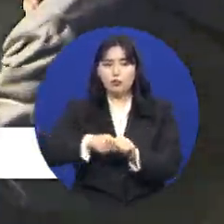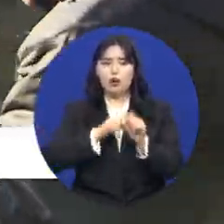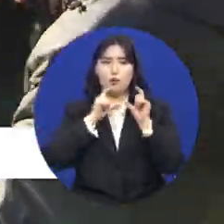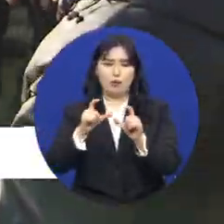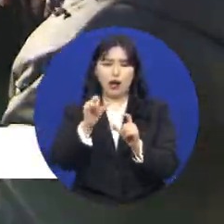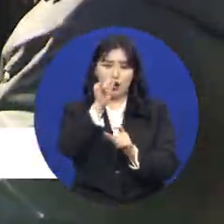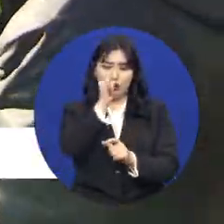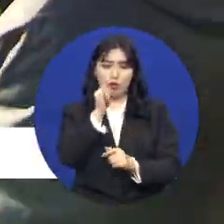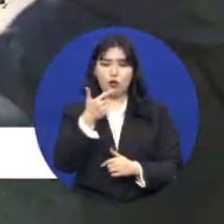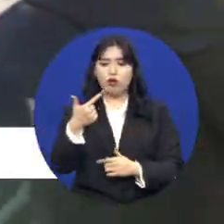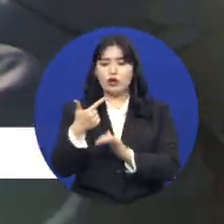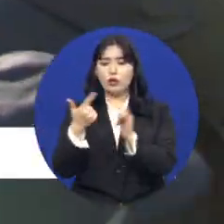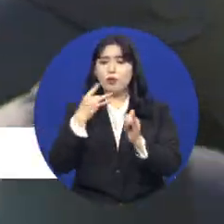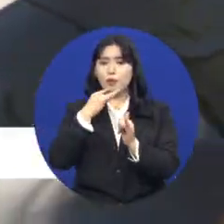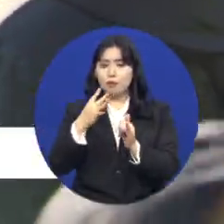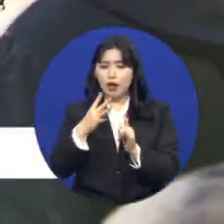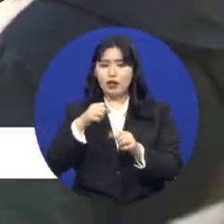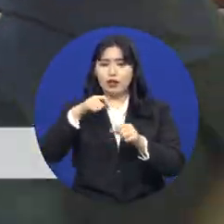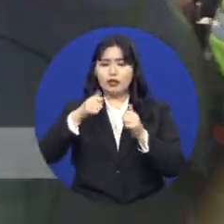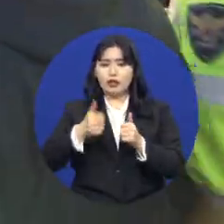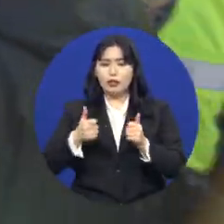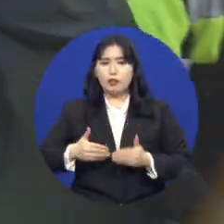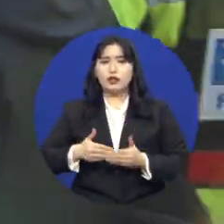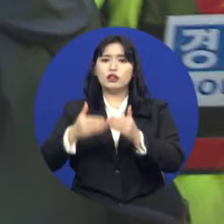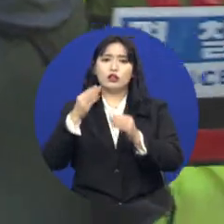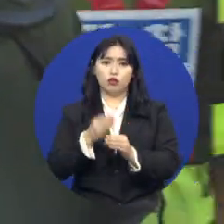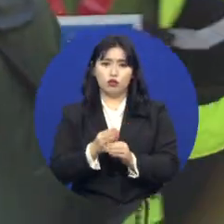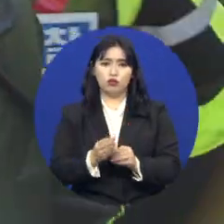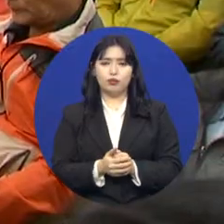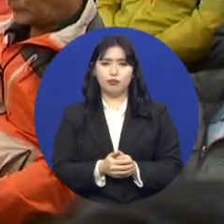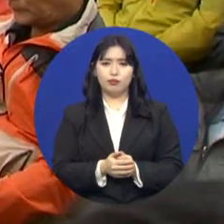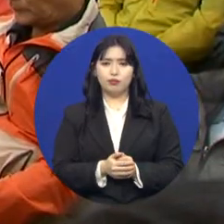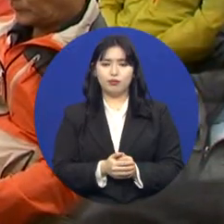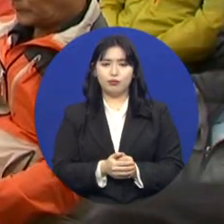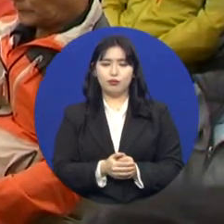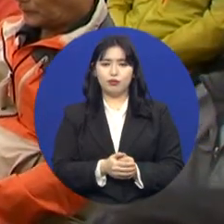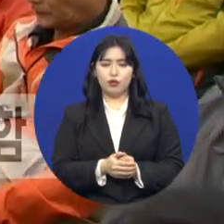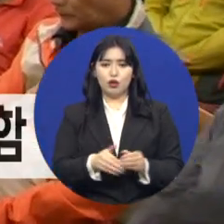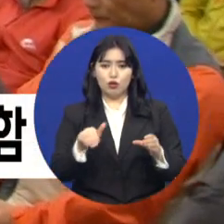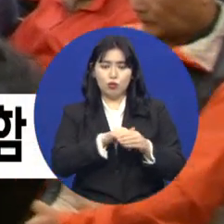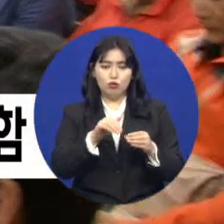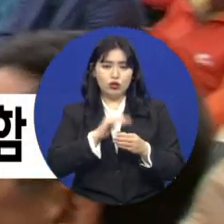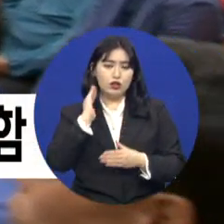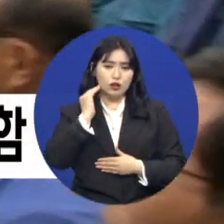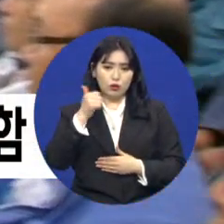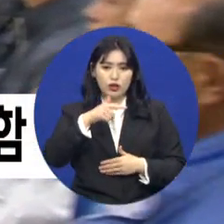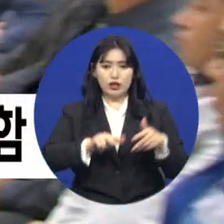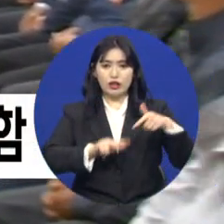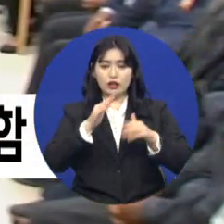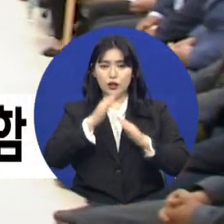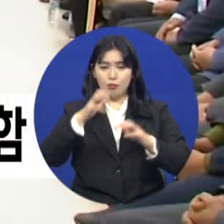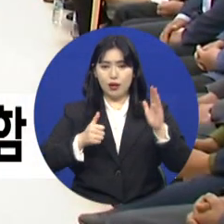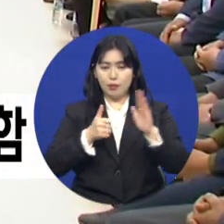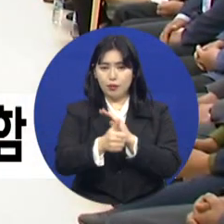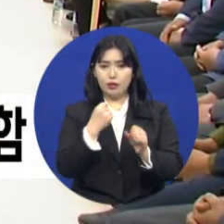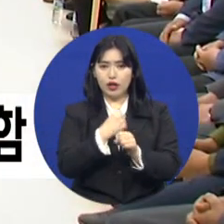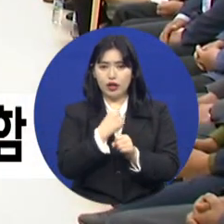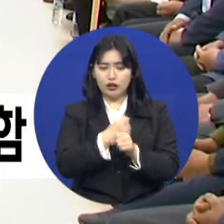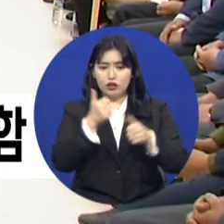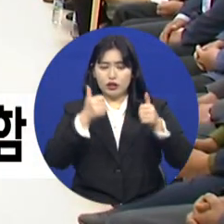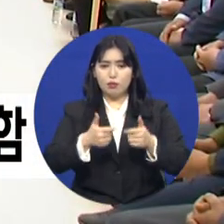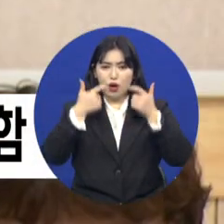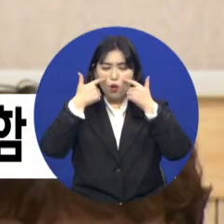확정됐고 6명만 재판이 진행 중입니다. 문재인 대통령이 강정마을을 방문해